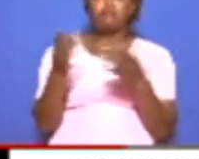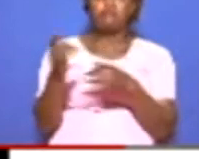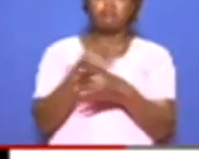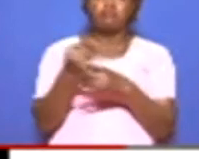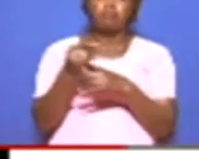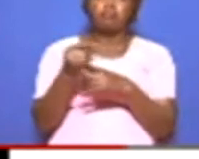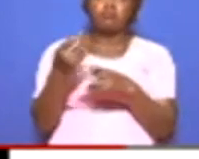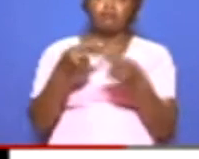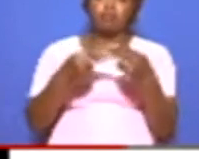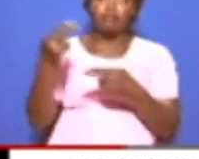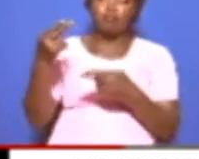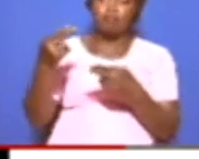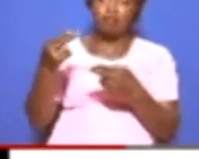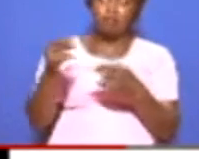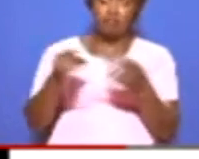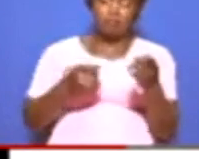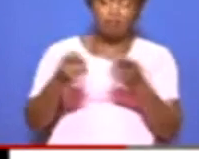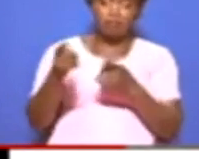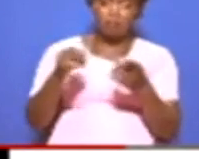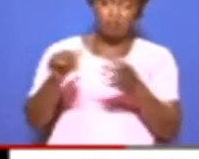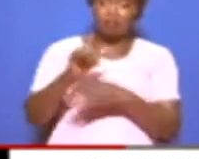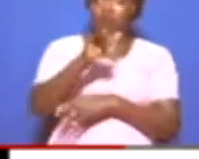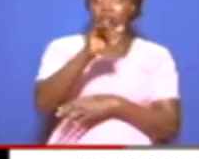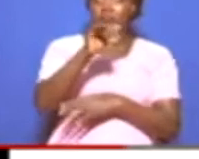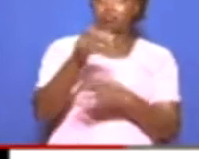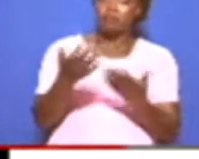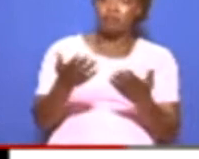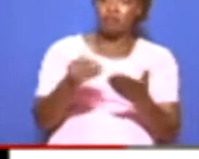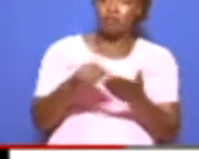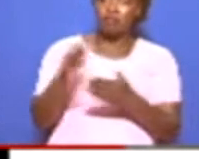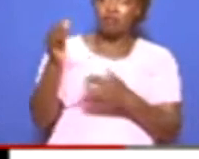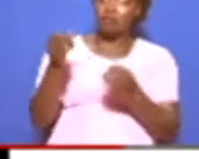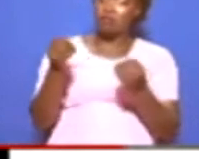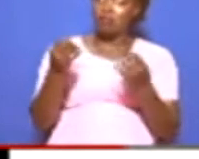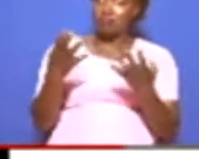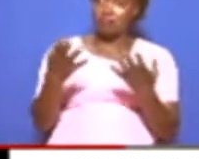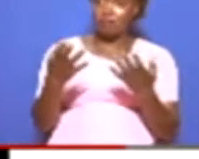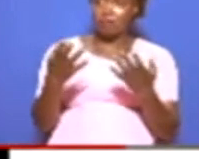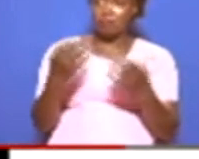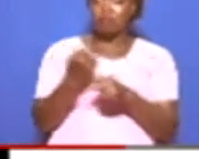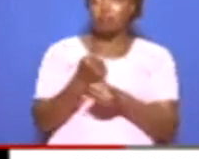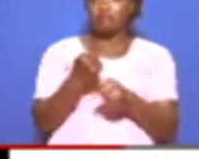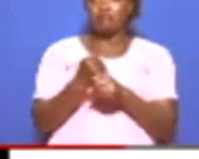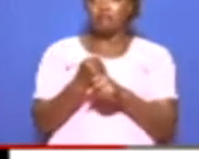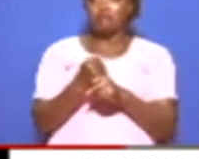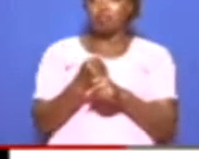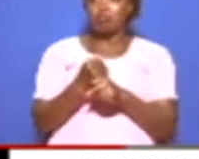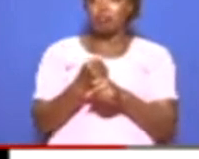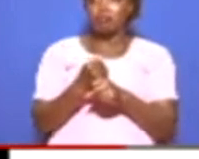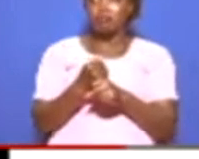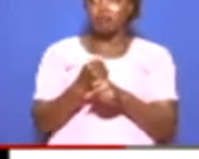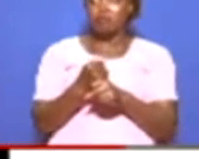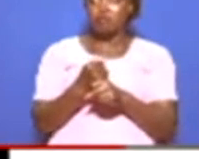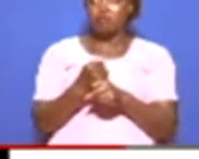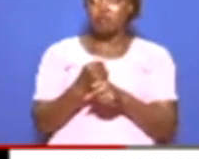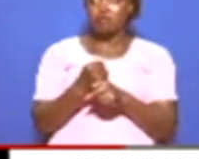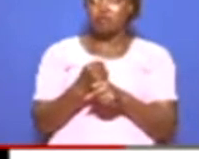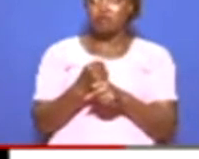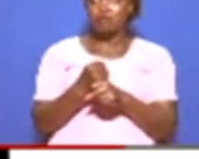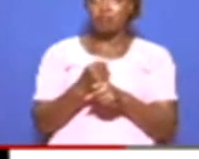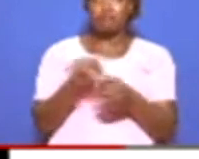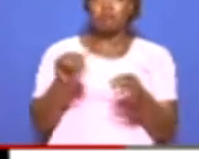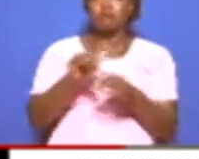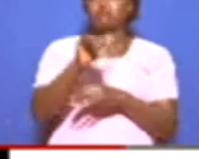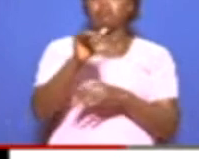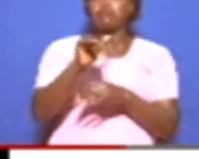kwa marubani. Ila unapata kwamba zaidi ya marubani wengi tu wanafanya kazi katika foreign airlines ama ndege za